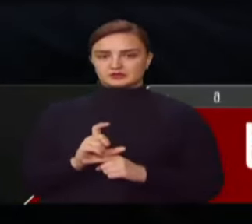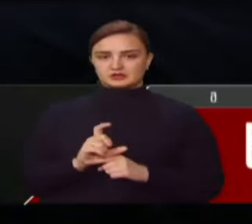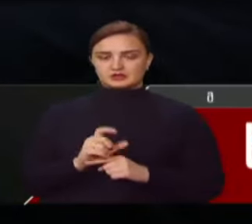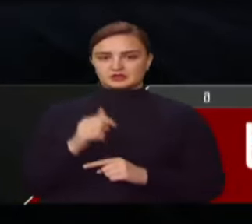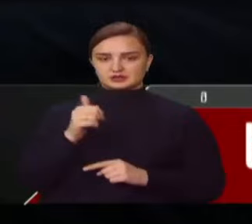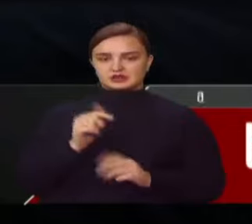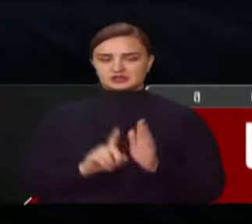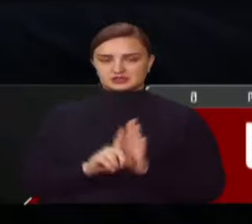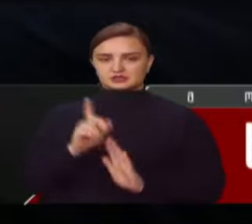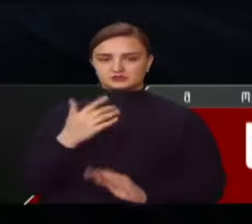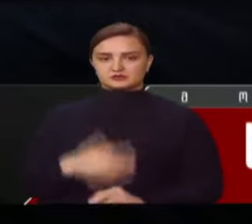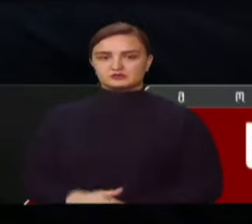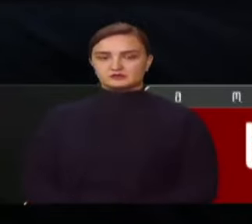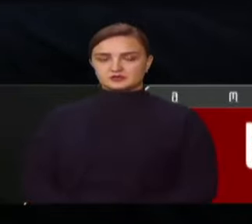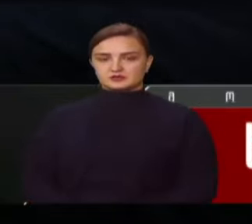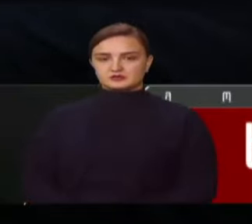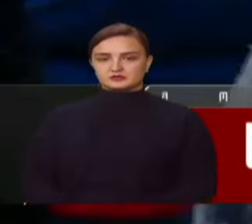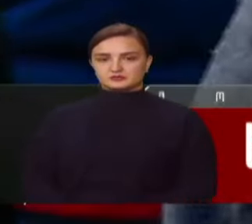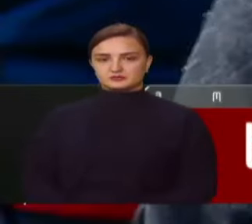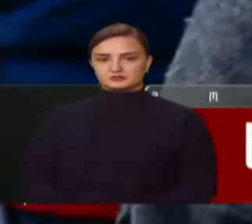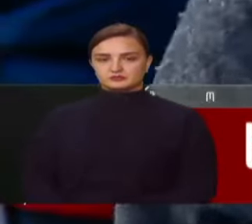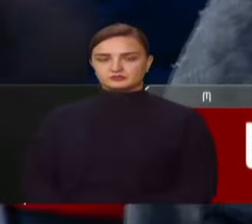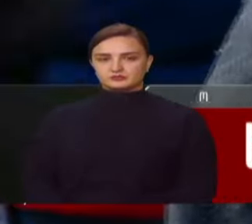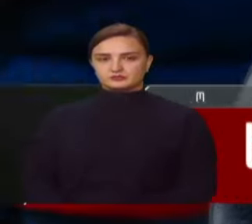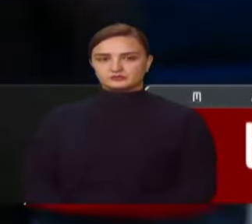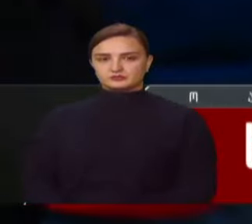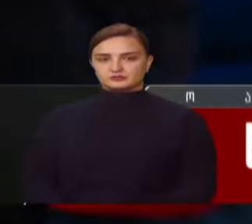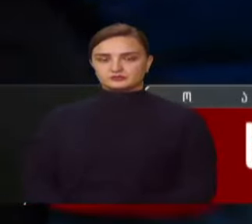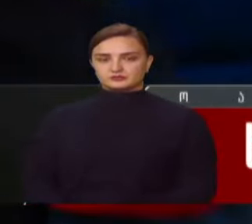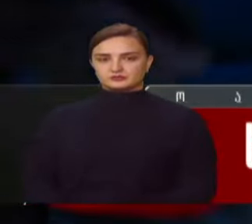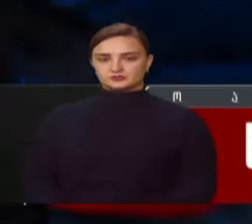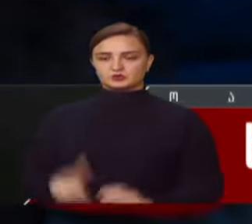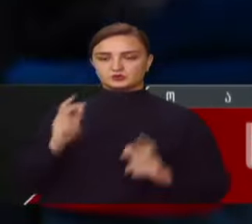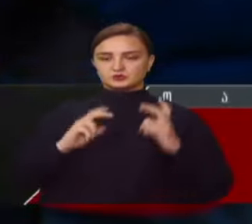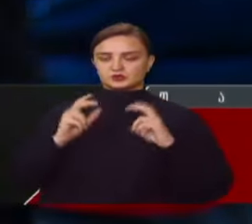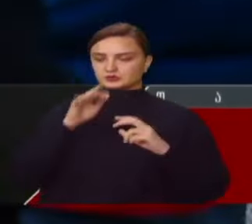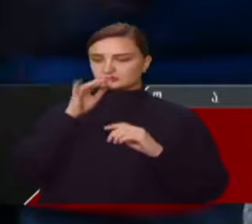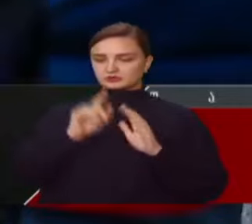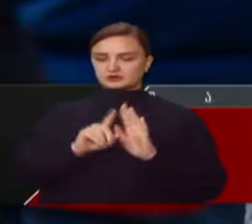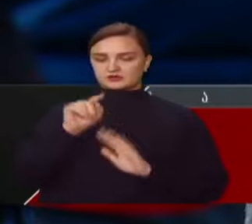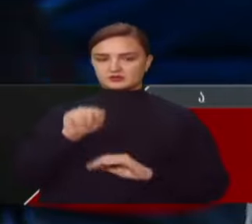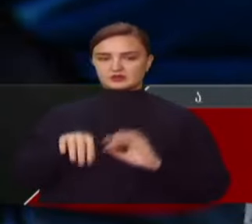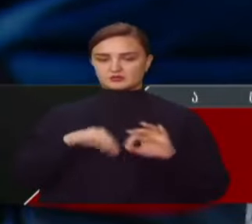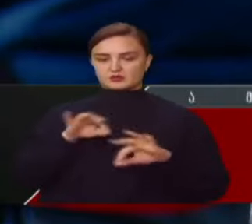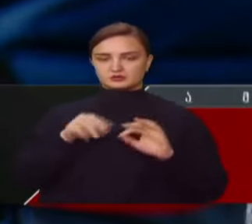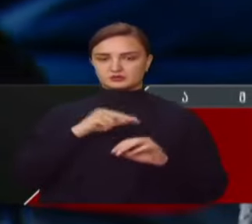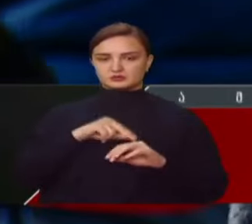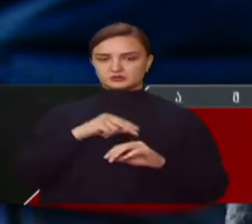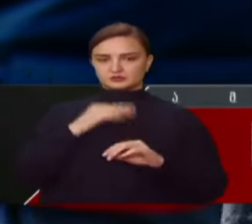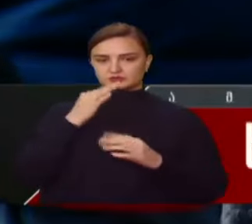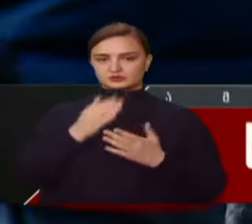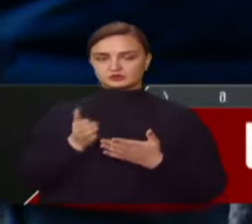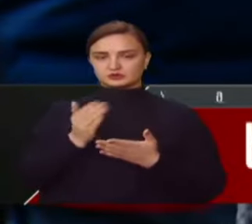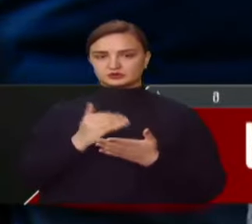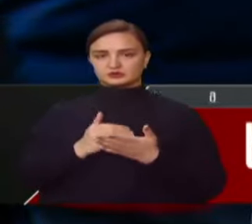დასაწყისი შედგა და ნენერა განხორციელდა. სტუდენტობის დროს დაიწყეთ ამ პროექტზე მუშაობა და შემდეგ, ანუ